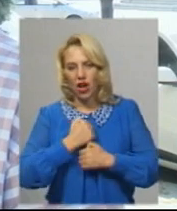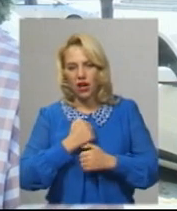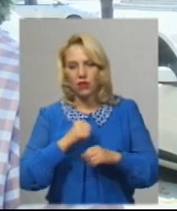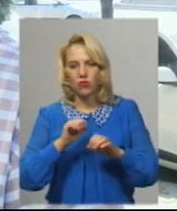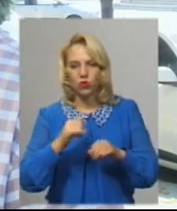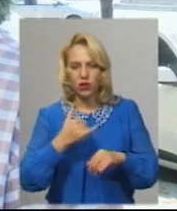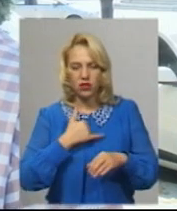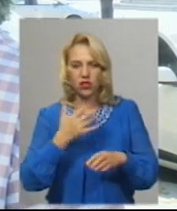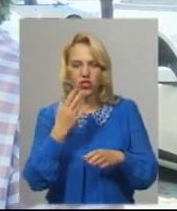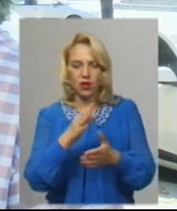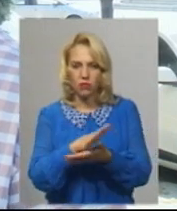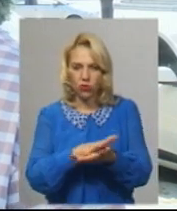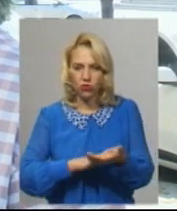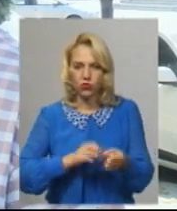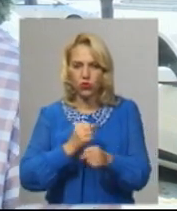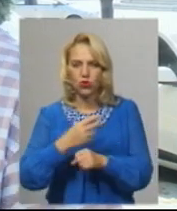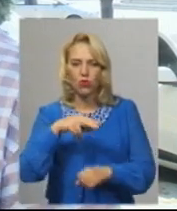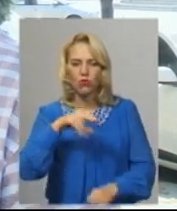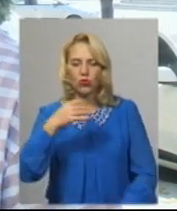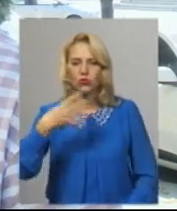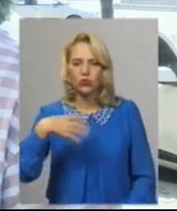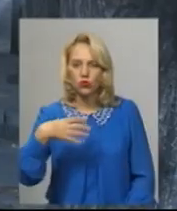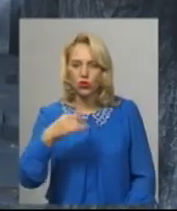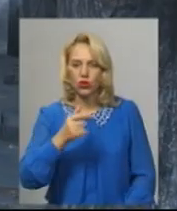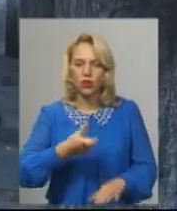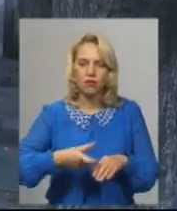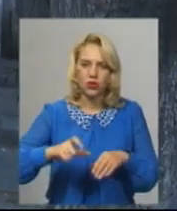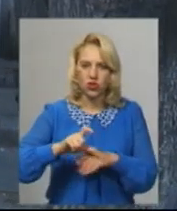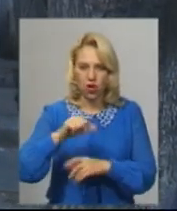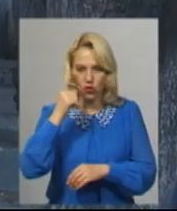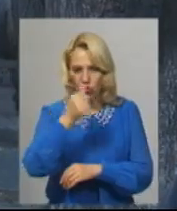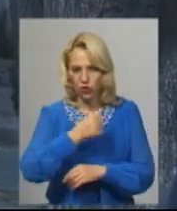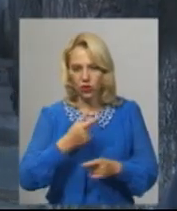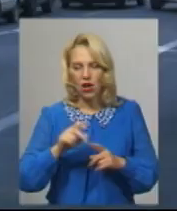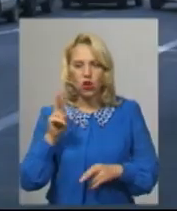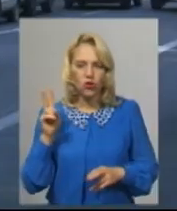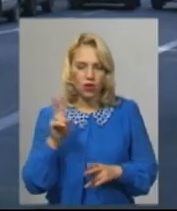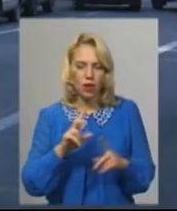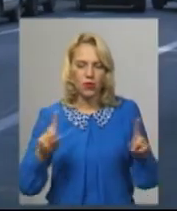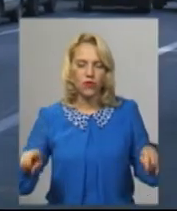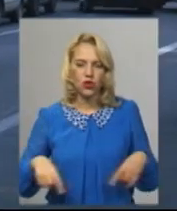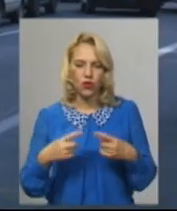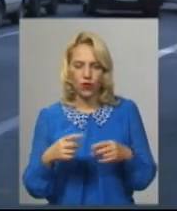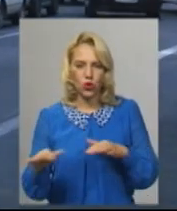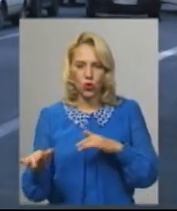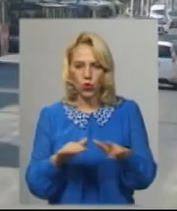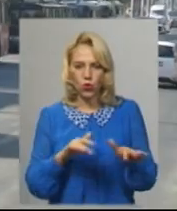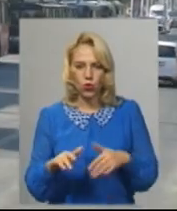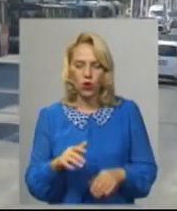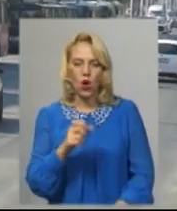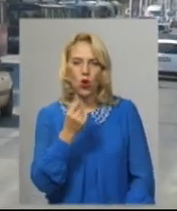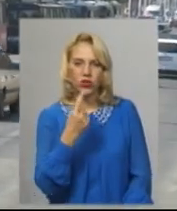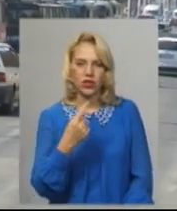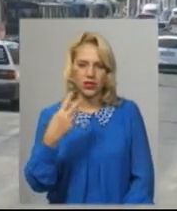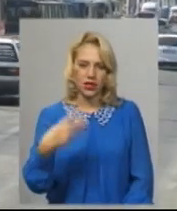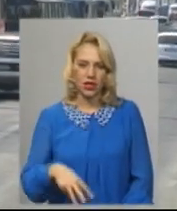нас, працюють і по 40, і більше років. Рух тролейбусів повністю відновили об 11:30. Анастасія Збродова,